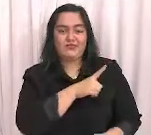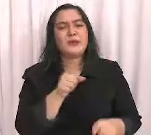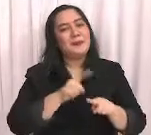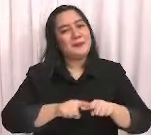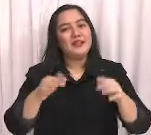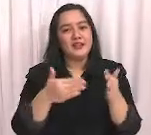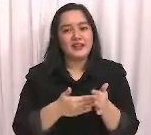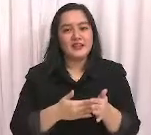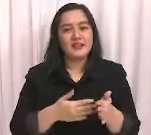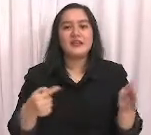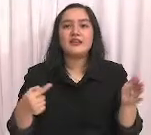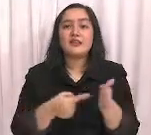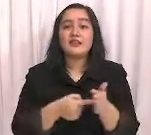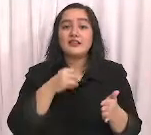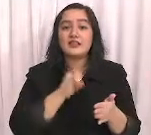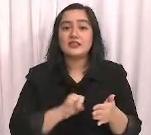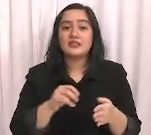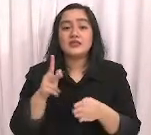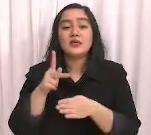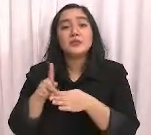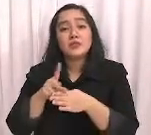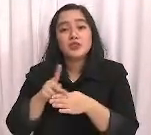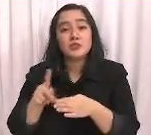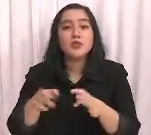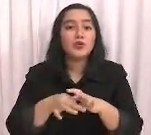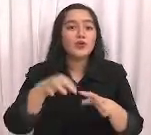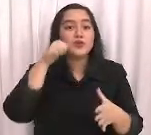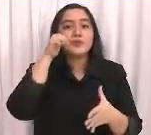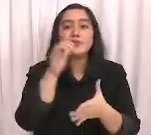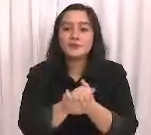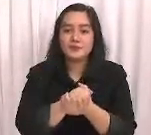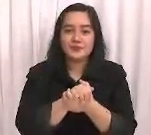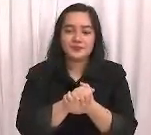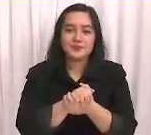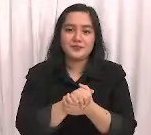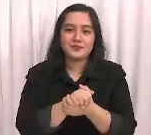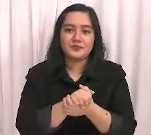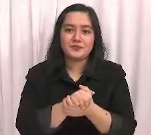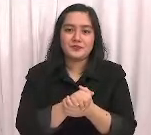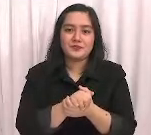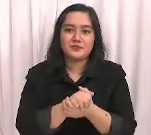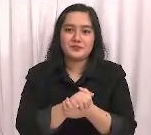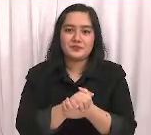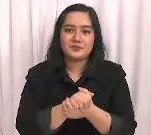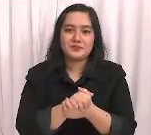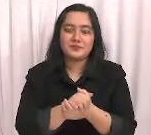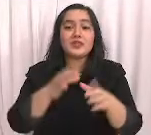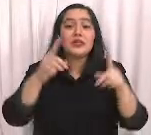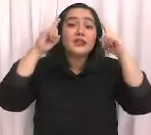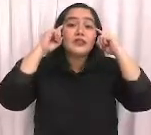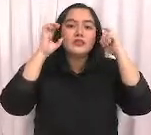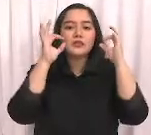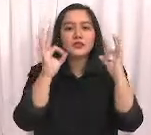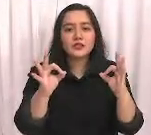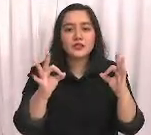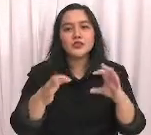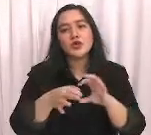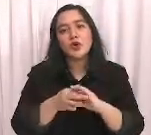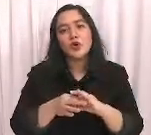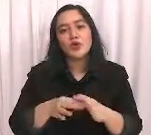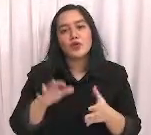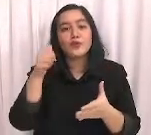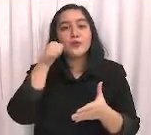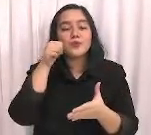ng lalaki. Ginusto ito ng babae. Okay? Ginusto ito ng babae. At hindi